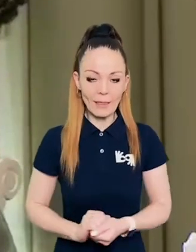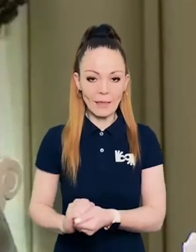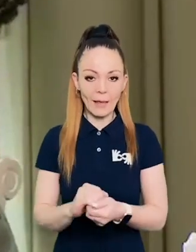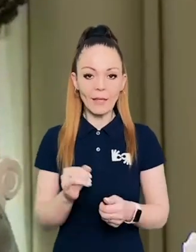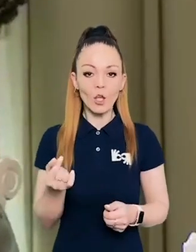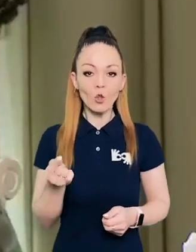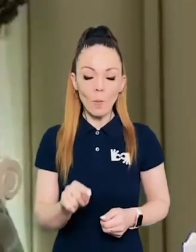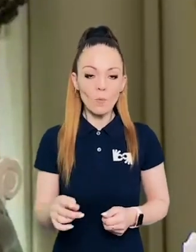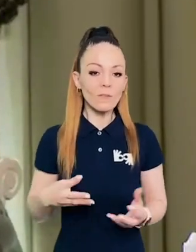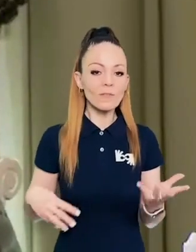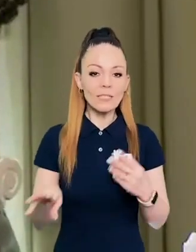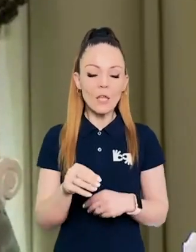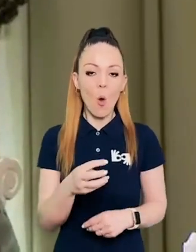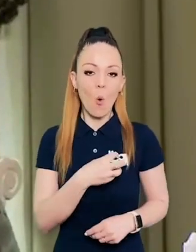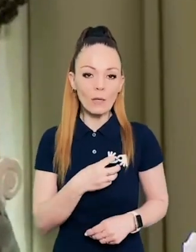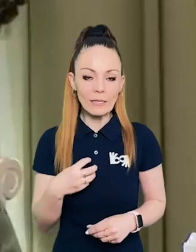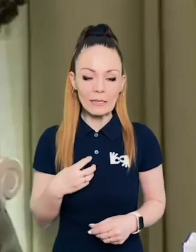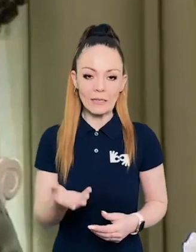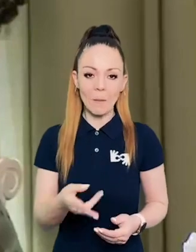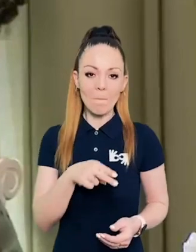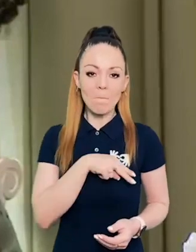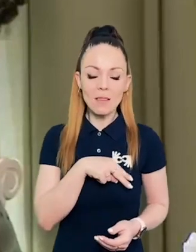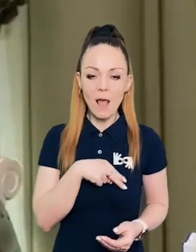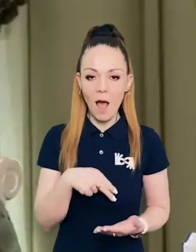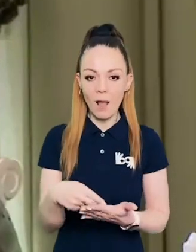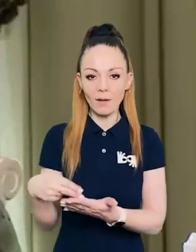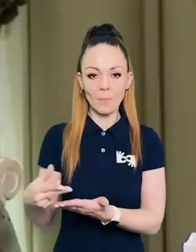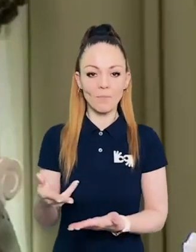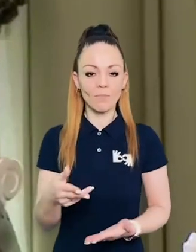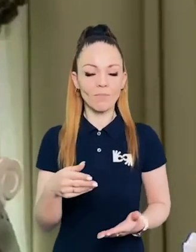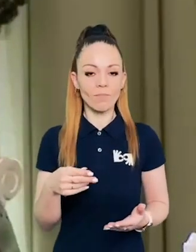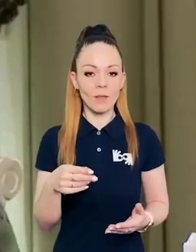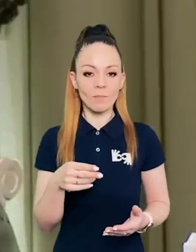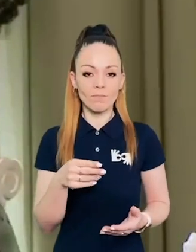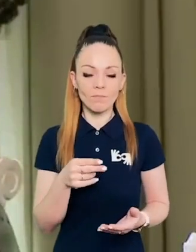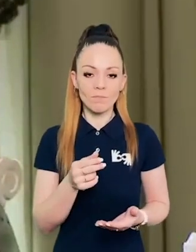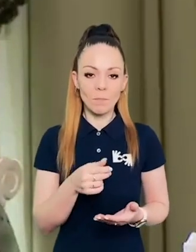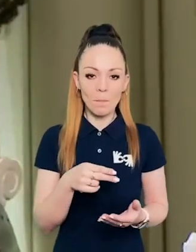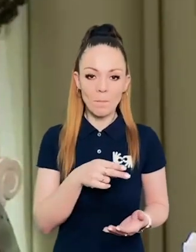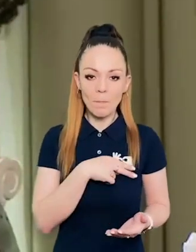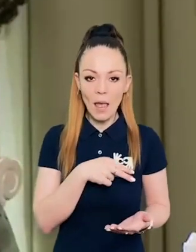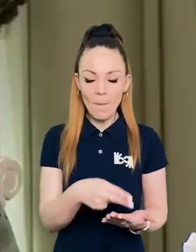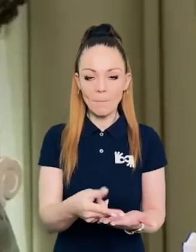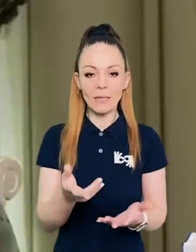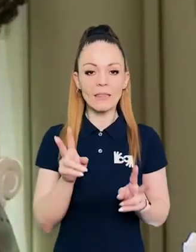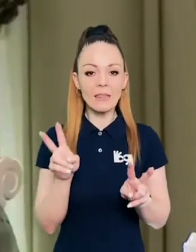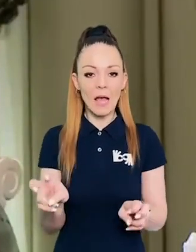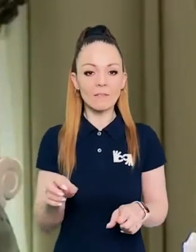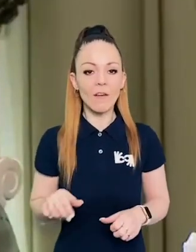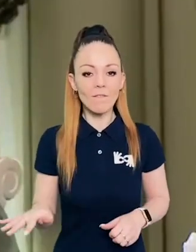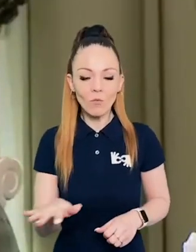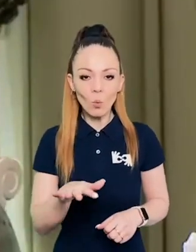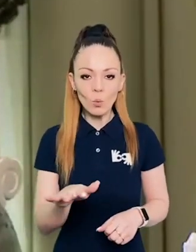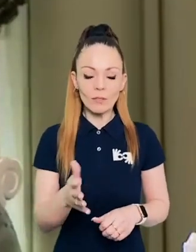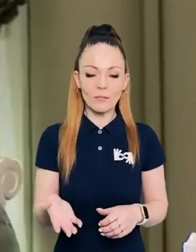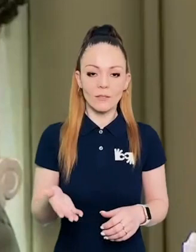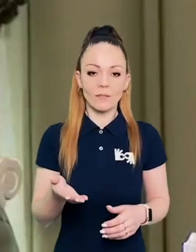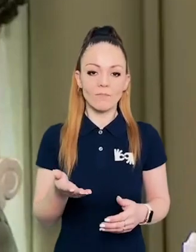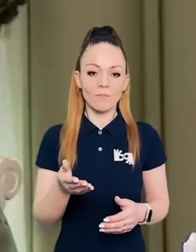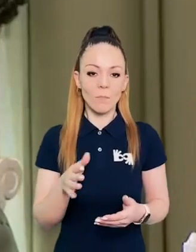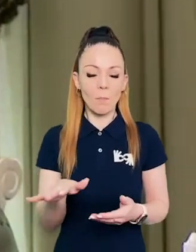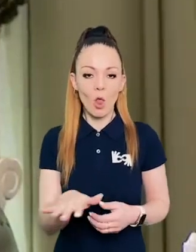всі ордени, медалі, премії, назви вулиць чи площі,